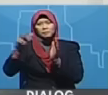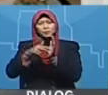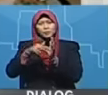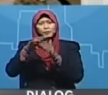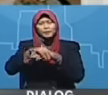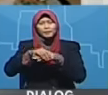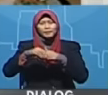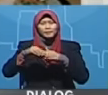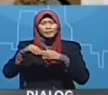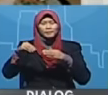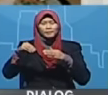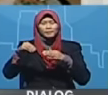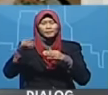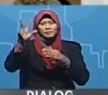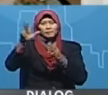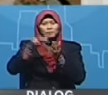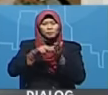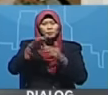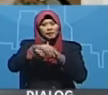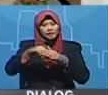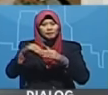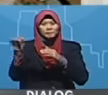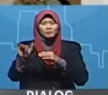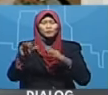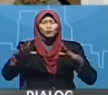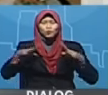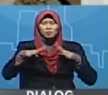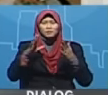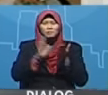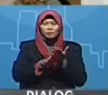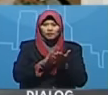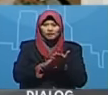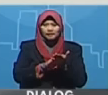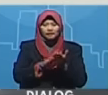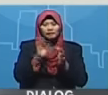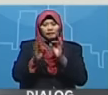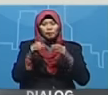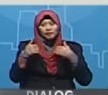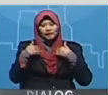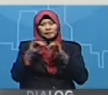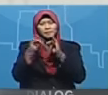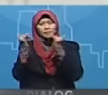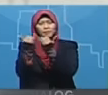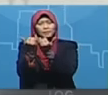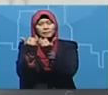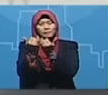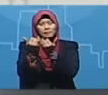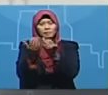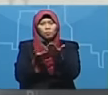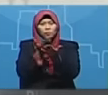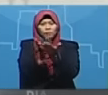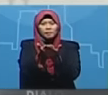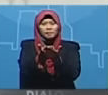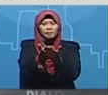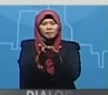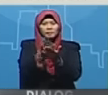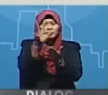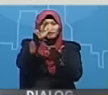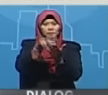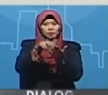RM3,000 ini waktu-waktu puncak lah, cuti sekolah dan sebagainya. Jadi sekiranya ada syarikat yang menawarkan package umrah,